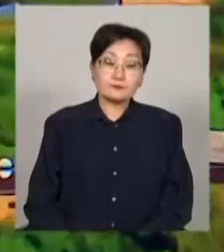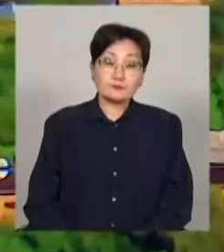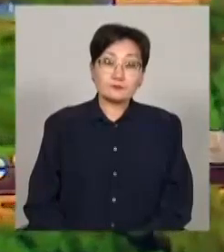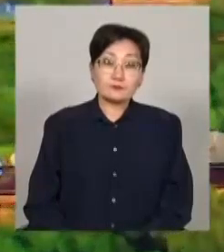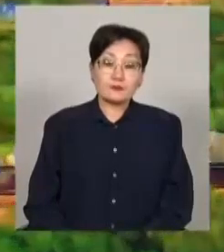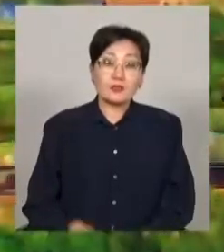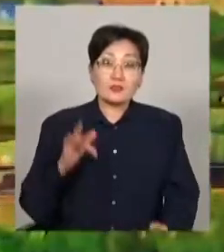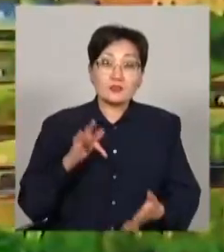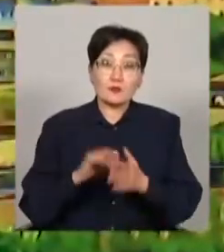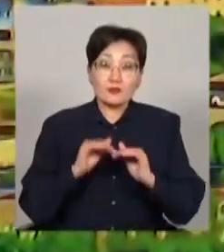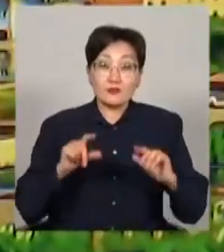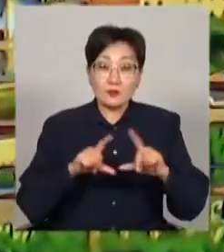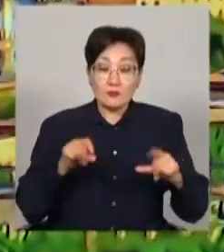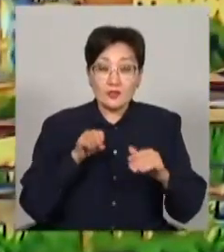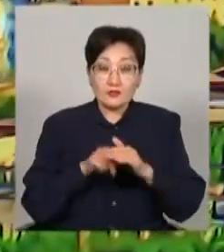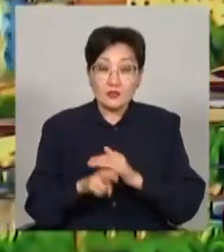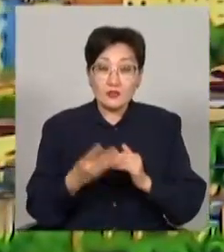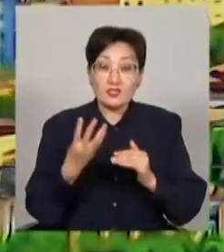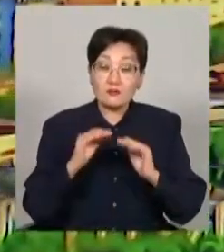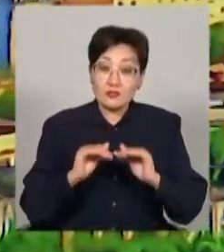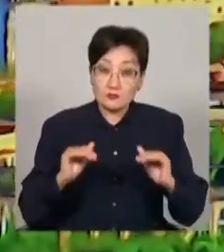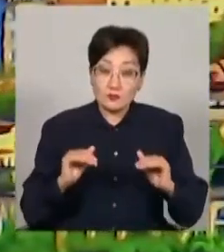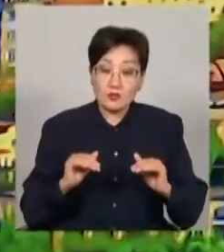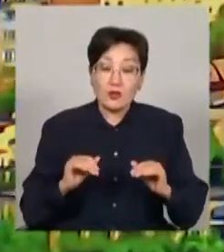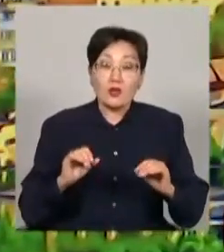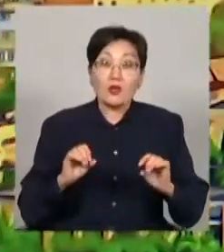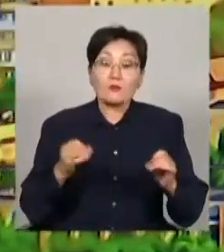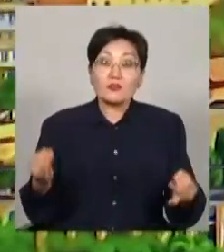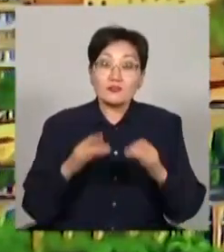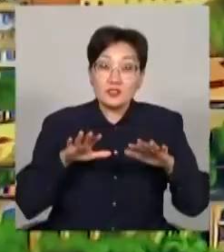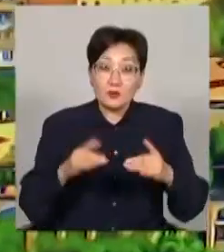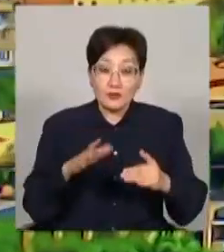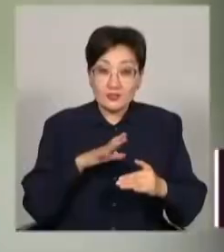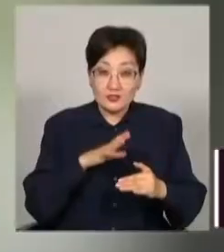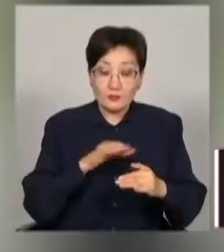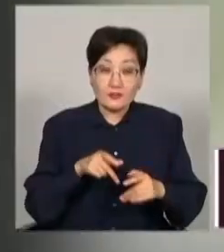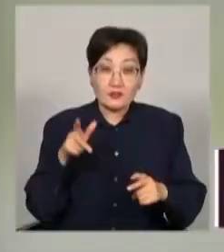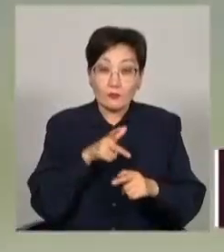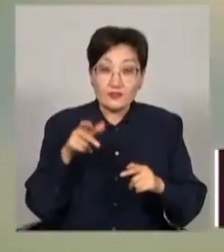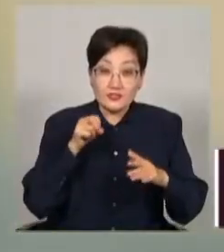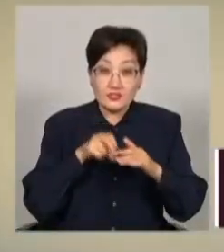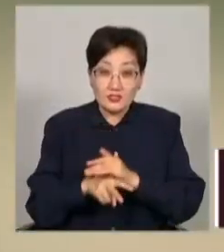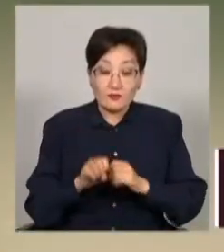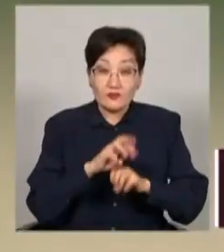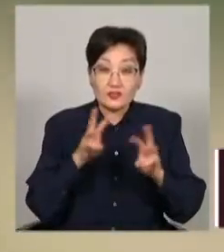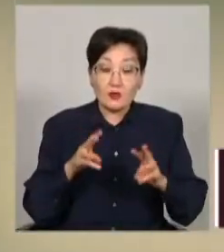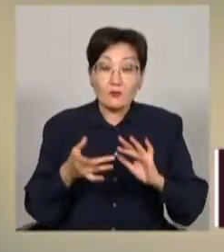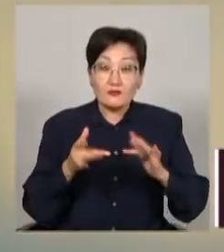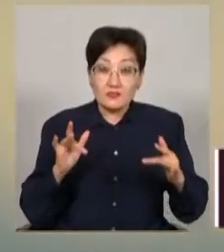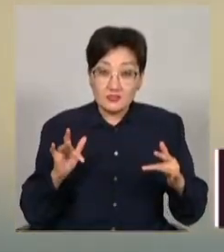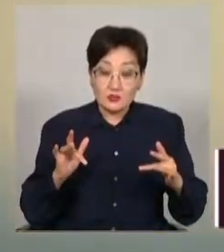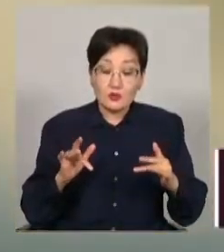из столичного детсада сбежали четверо малышей курьезный случай произошел накануне видео побега распространилась в соц сетях